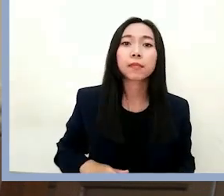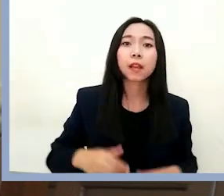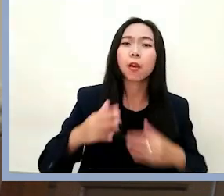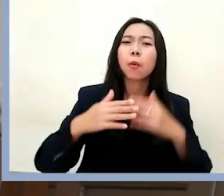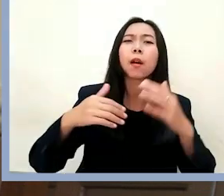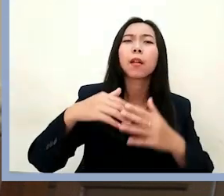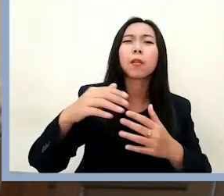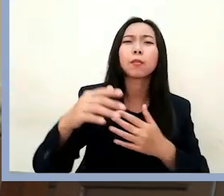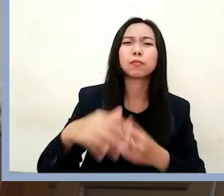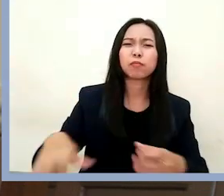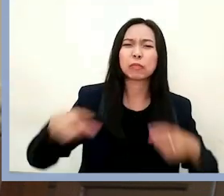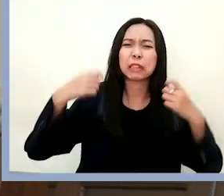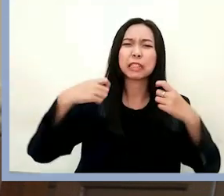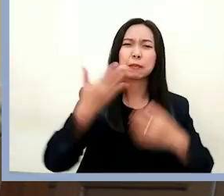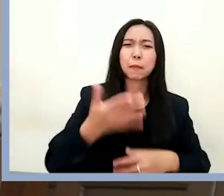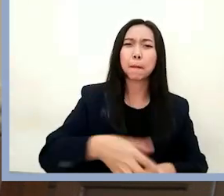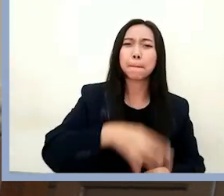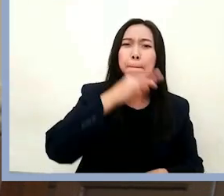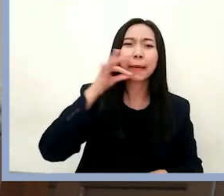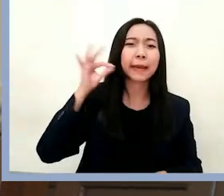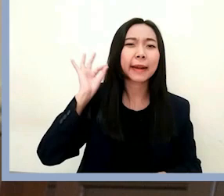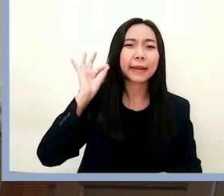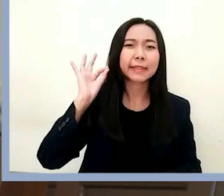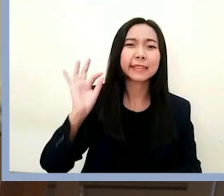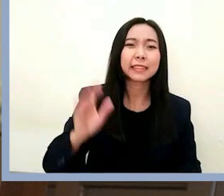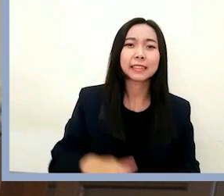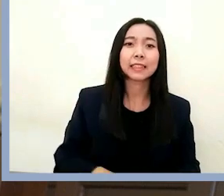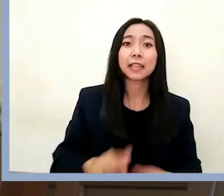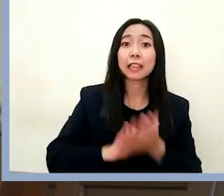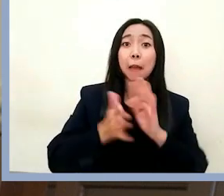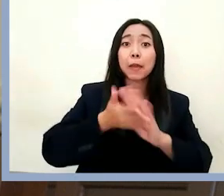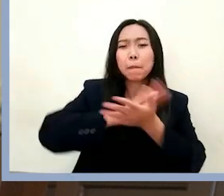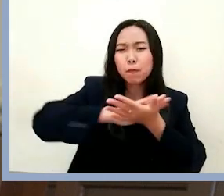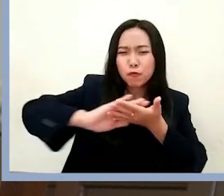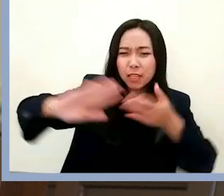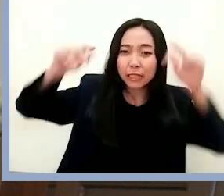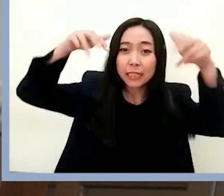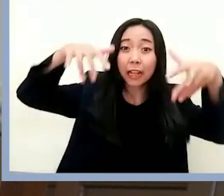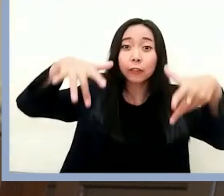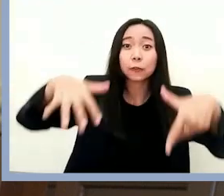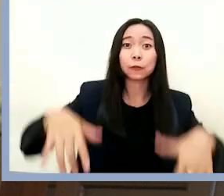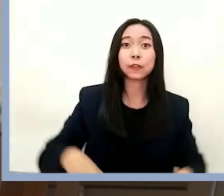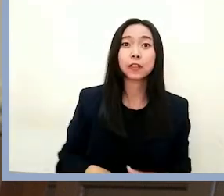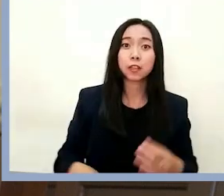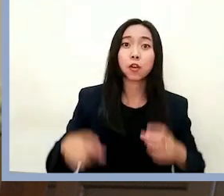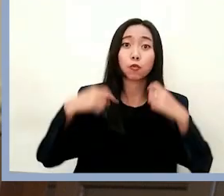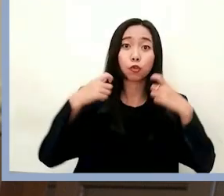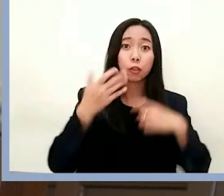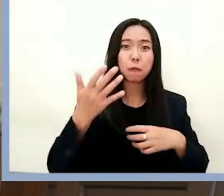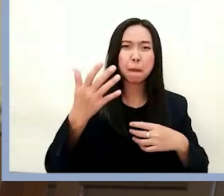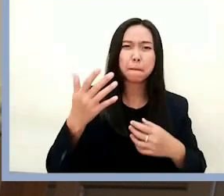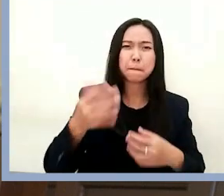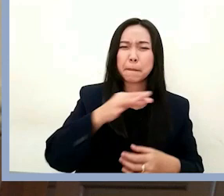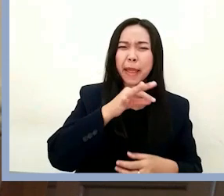merah seperti kirmizi akan menjadi putih seperti salju sekalipun berwarna merah seperti kain